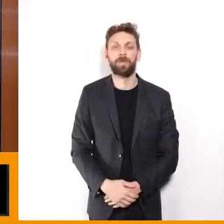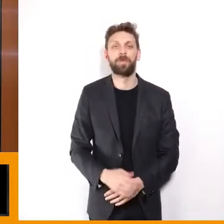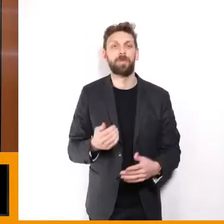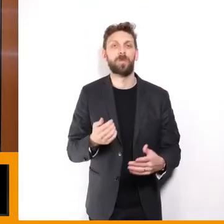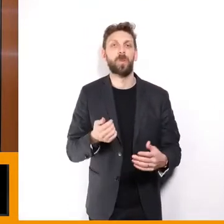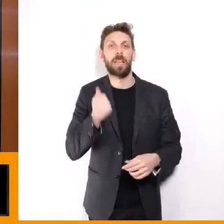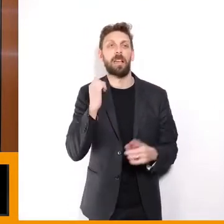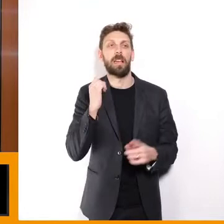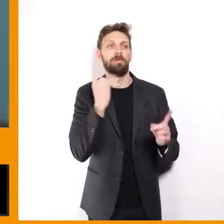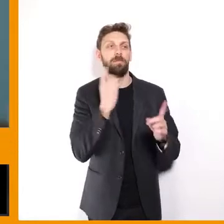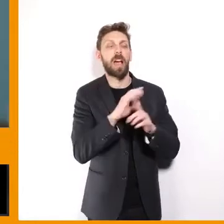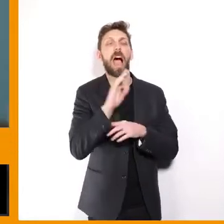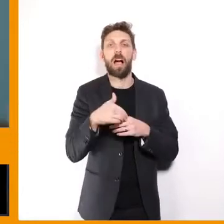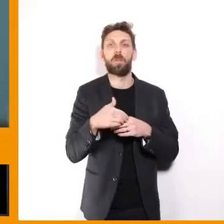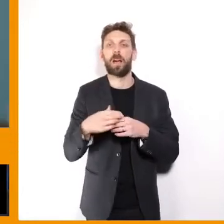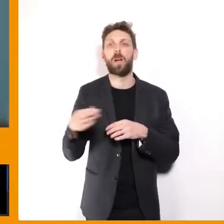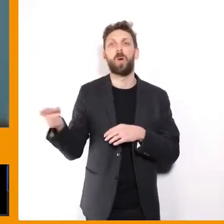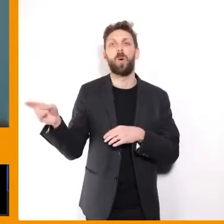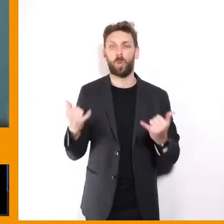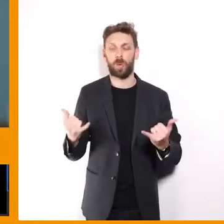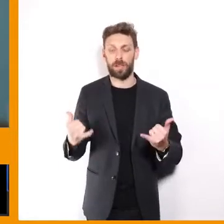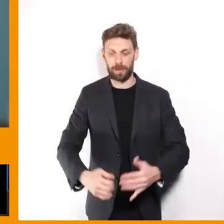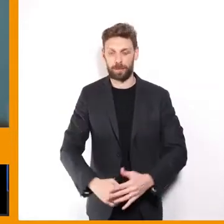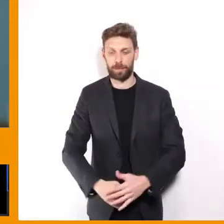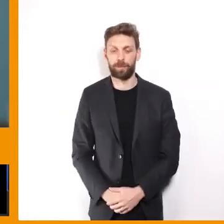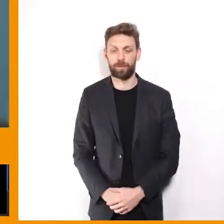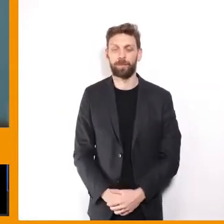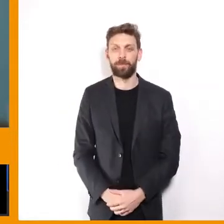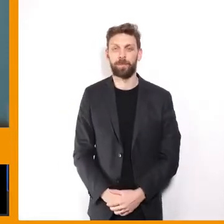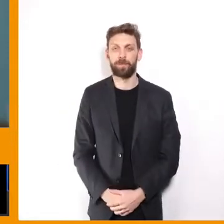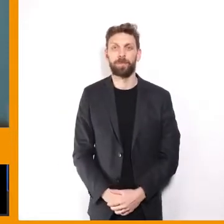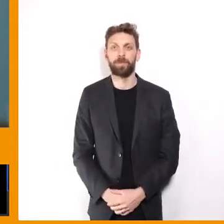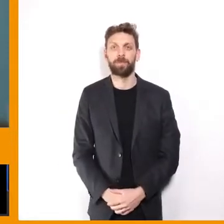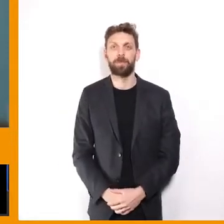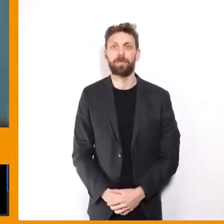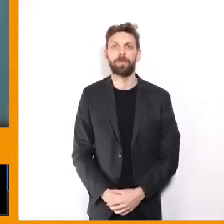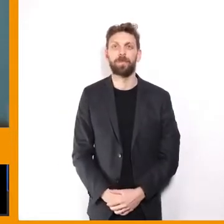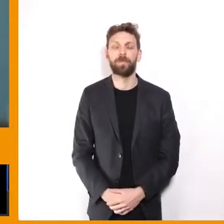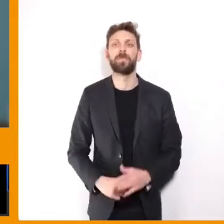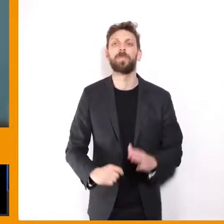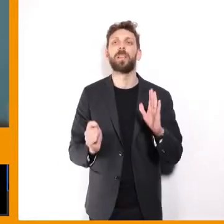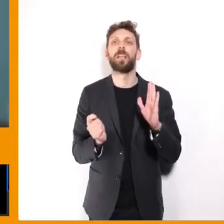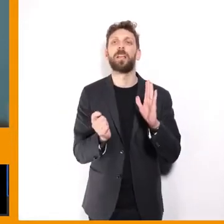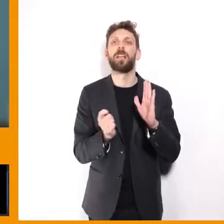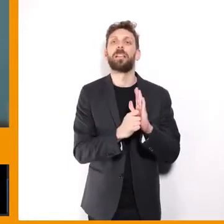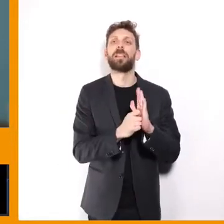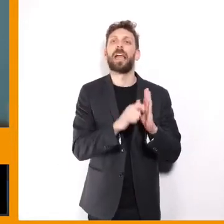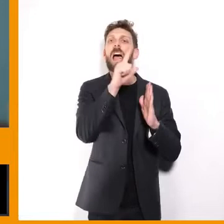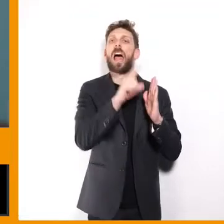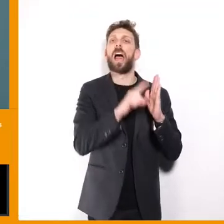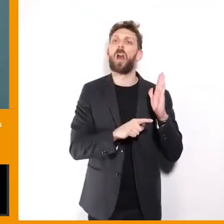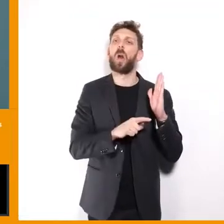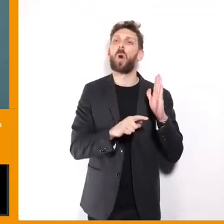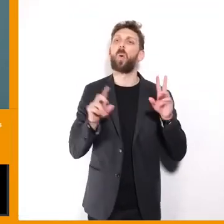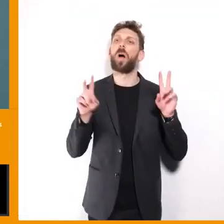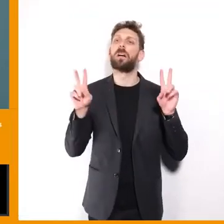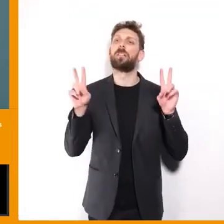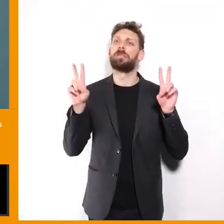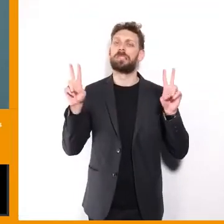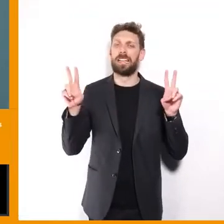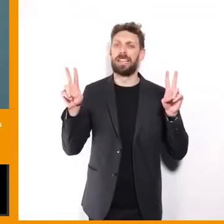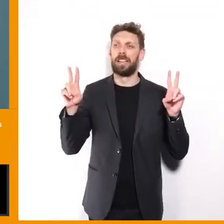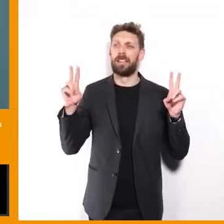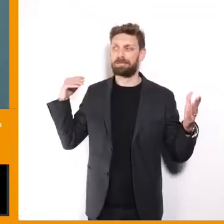en studio. Depuis la grande loi de 2005 voulue par Jacques Chirac, il n'y a pas eu de vraie